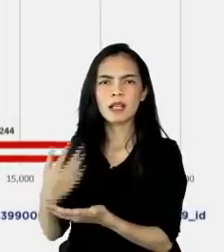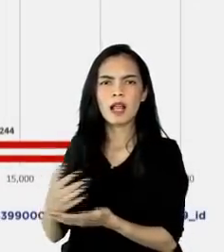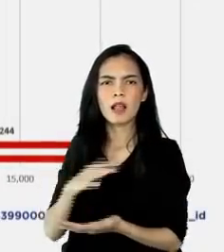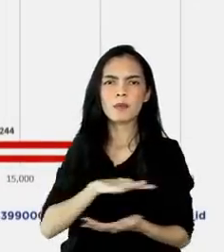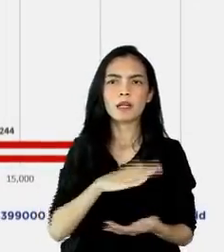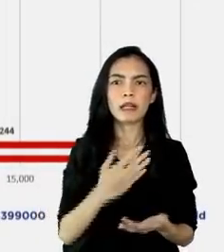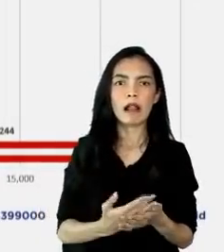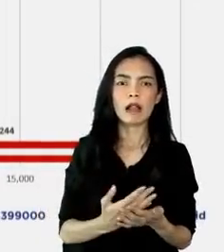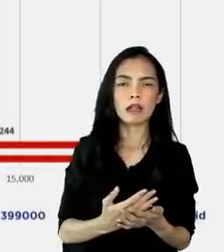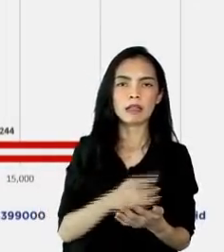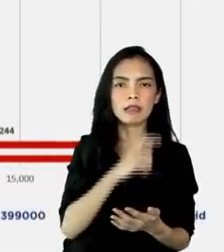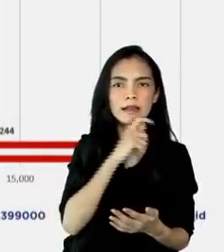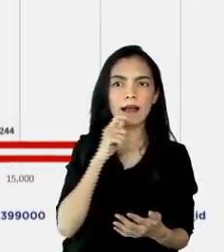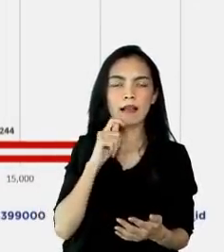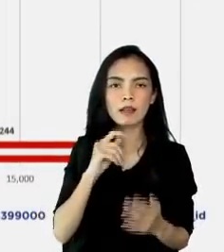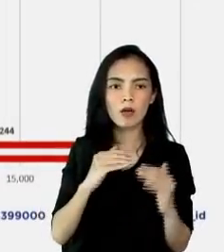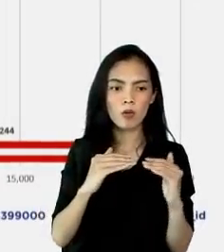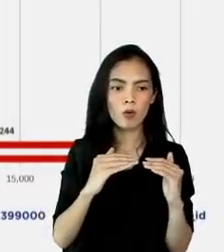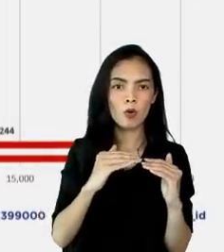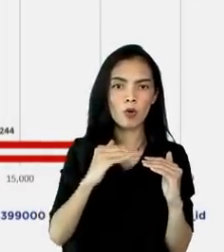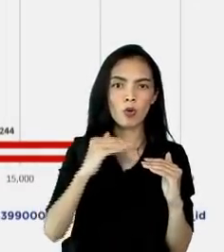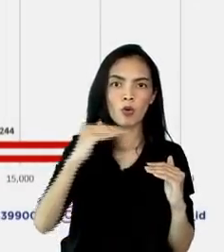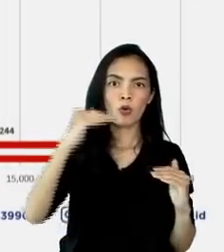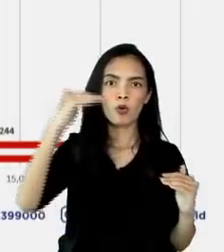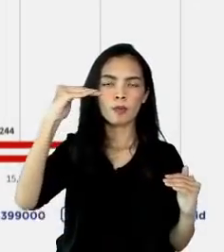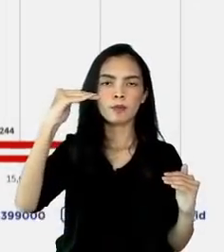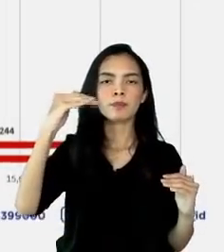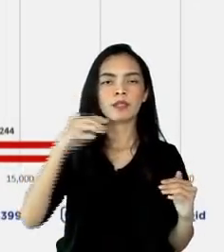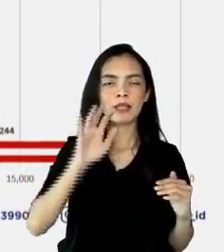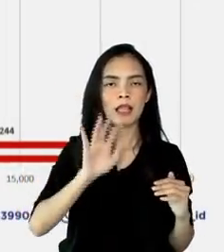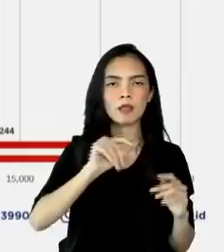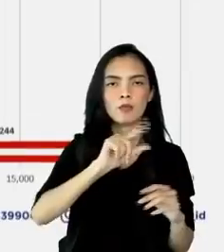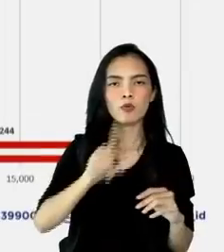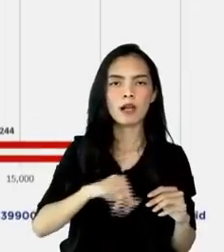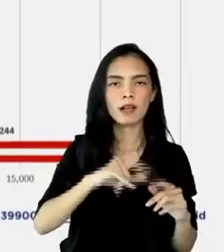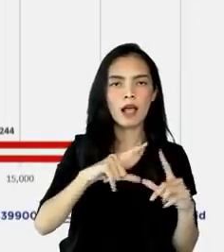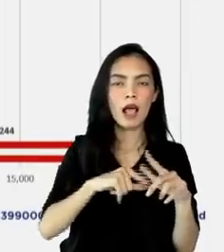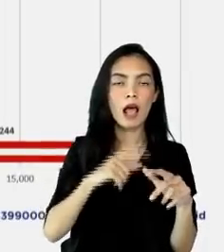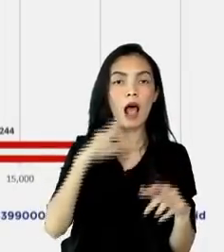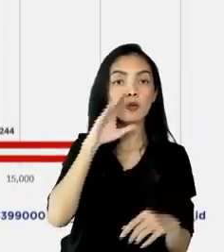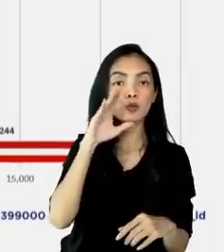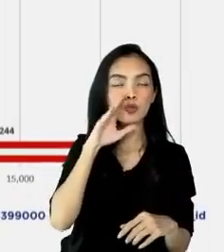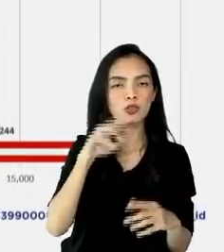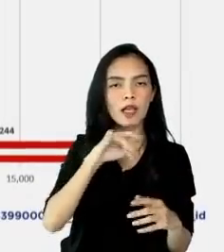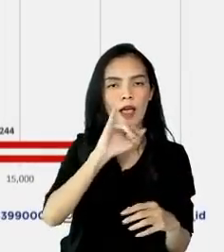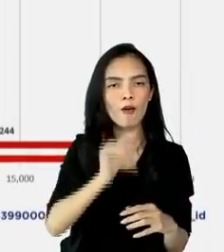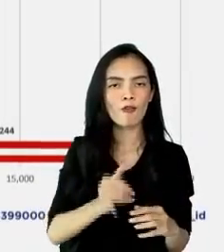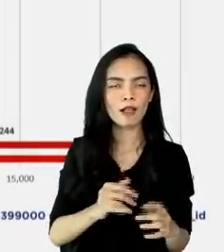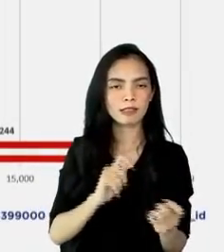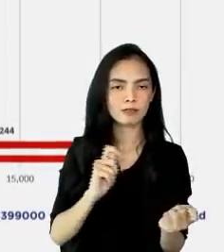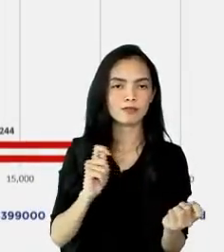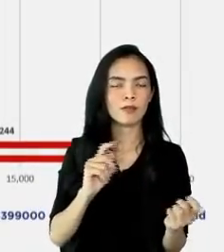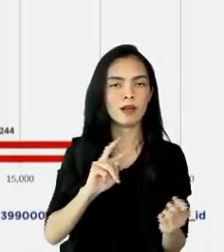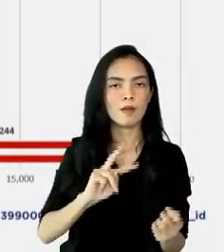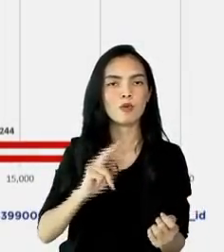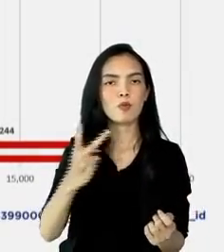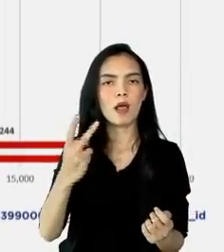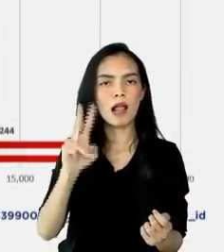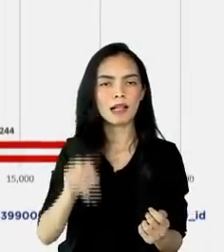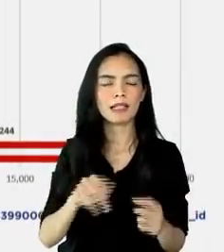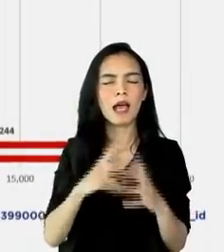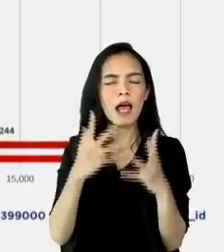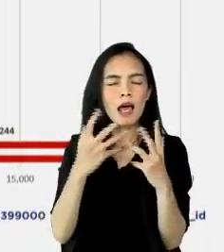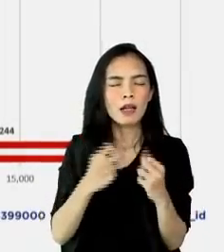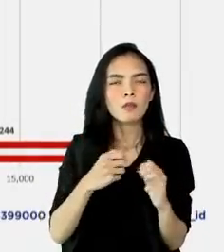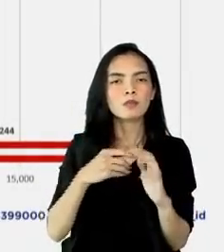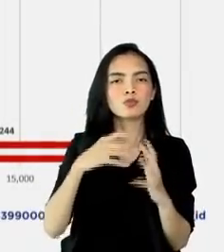ternyata naik terus sampai dengan pekan terakhir. Nanti bulan Agustus kita masuk evaluasi yang berbeda mungkin ya, harapannya adalah sudah semakin jauh lebih turun. Tapi